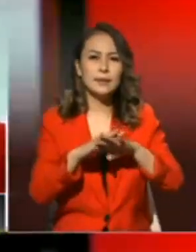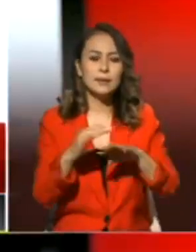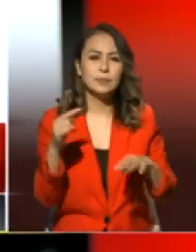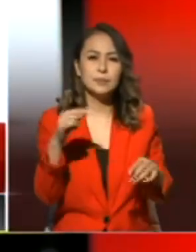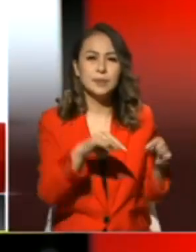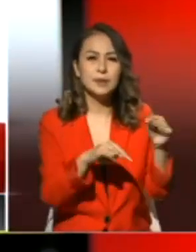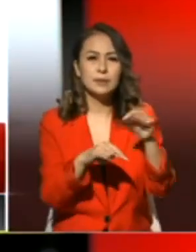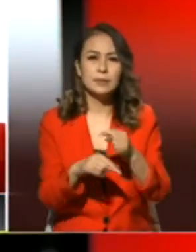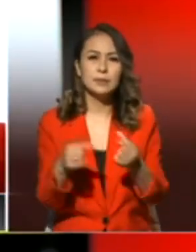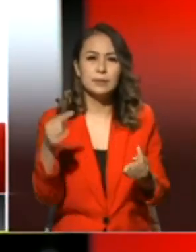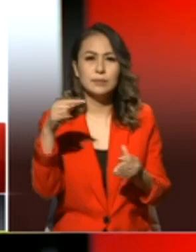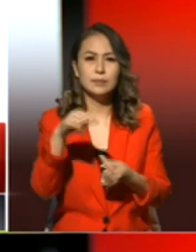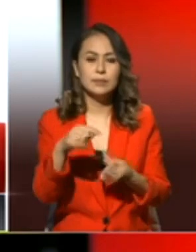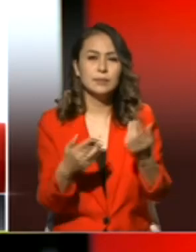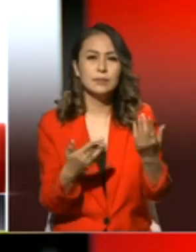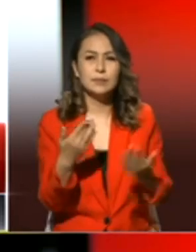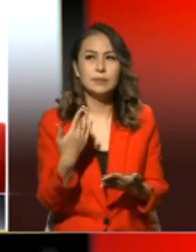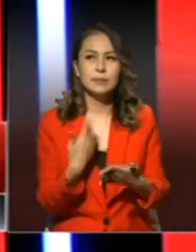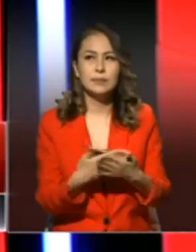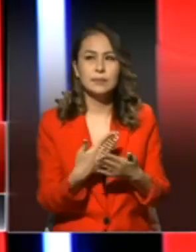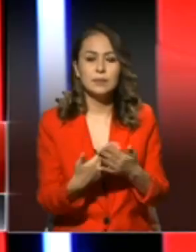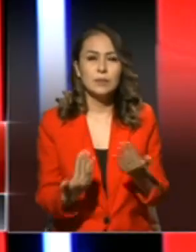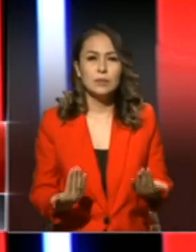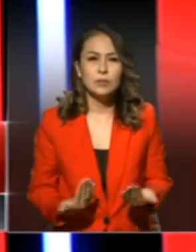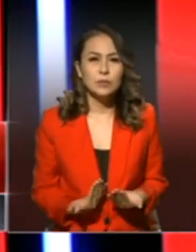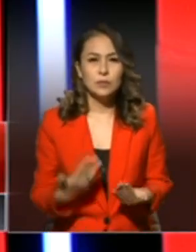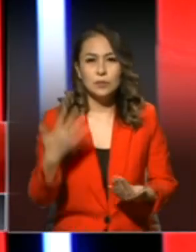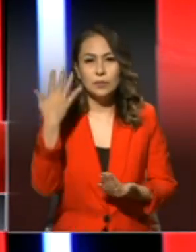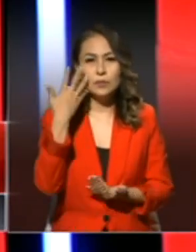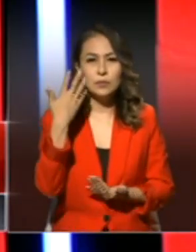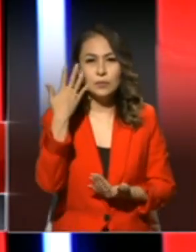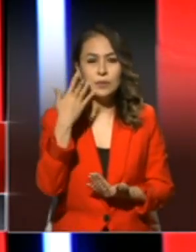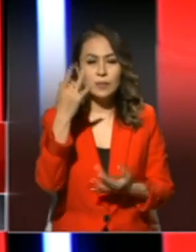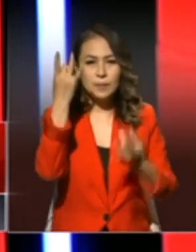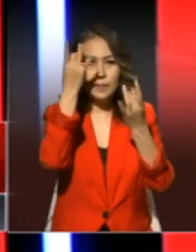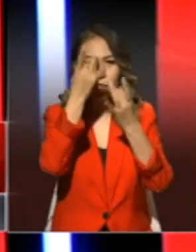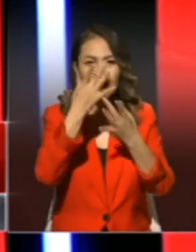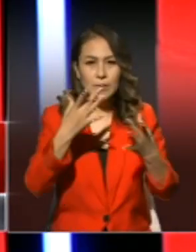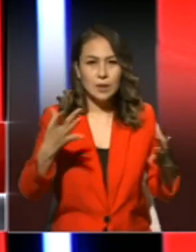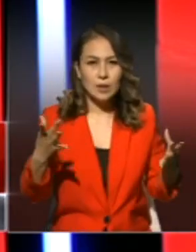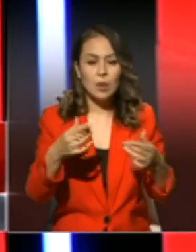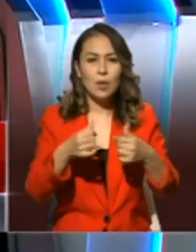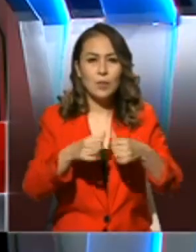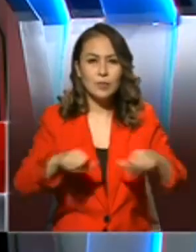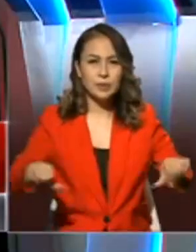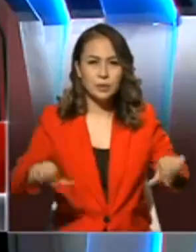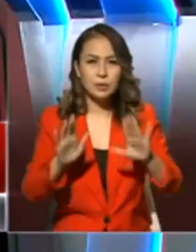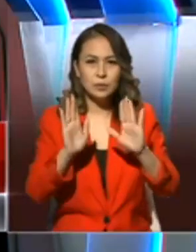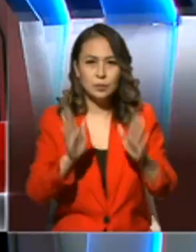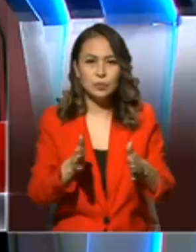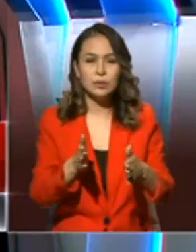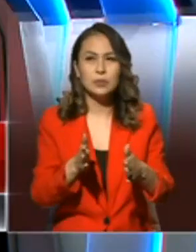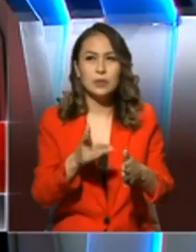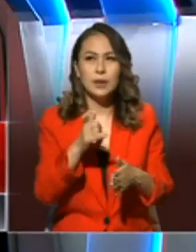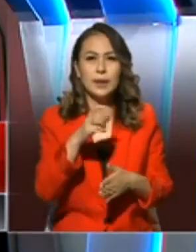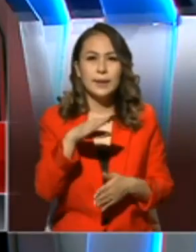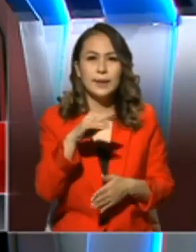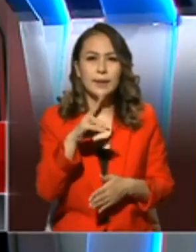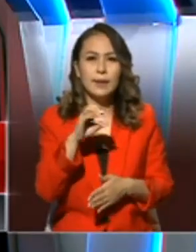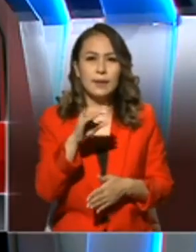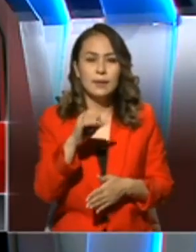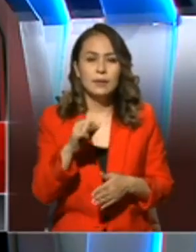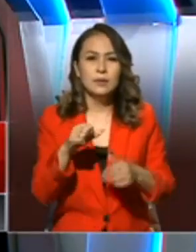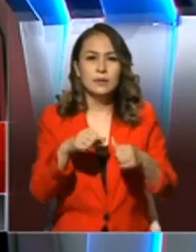сәйкес болу керек. Сосын олар мысалы тірі кезінде олар этикалық комиссиядан өтеді. Негізі этикалық комиссия